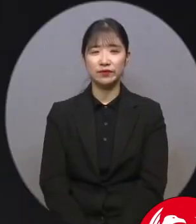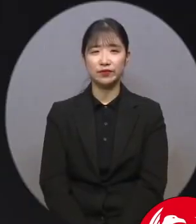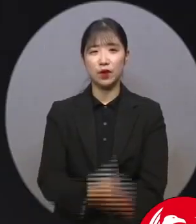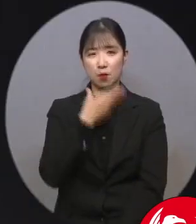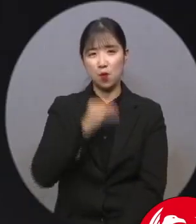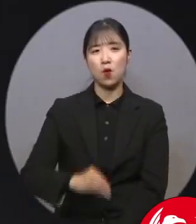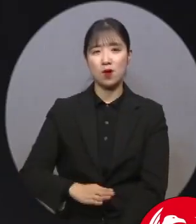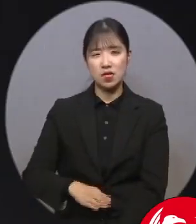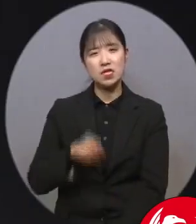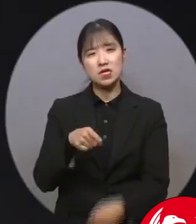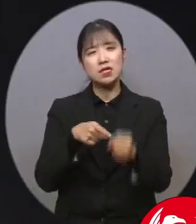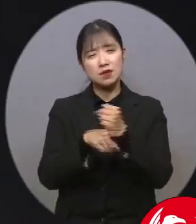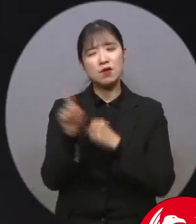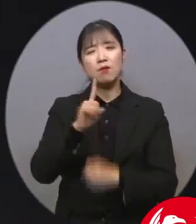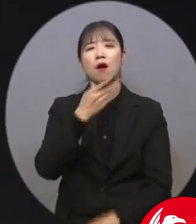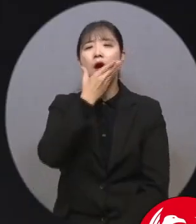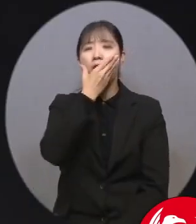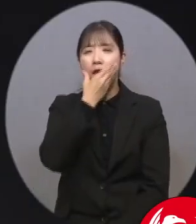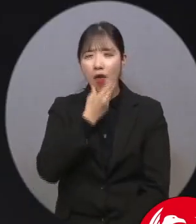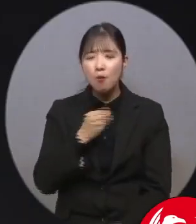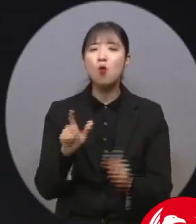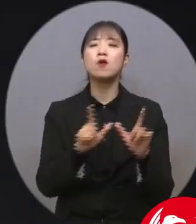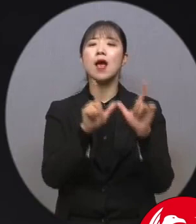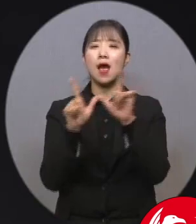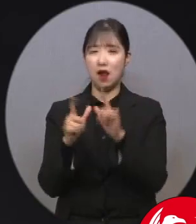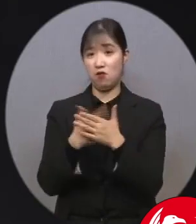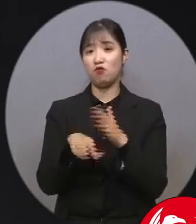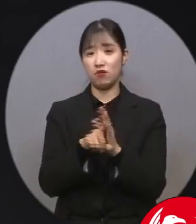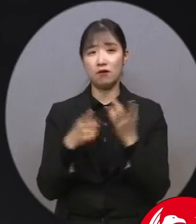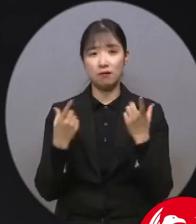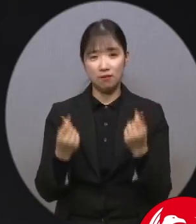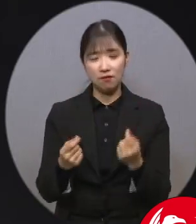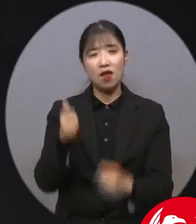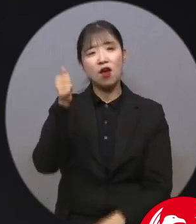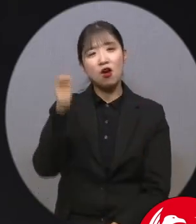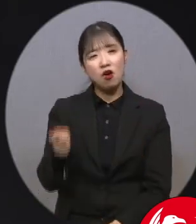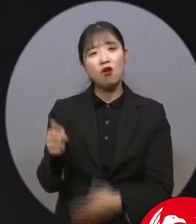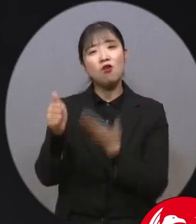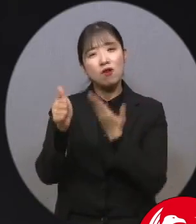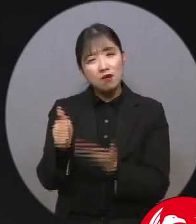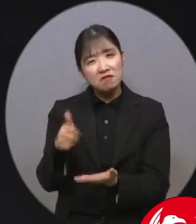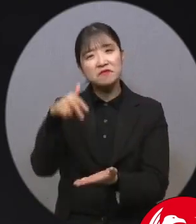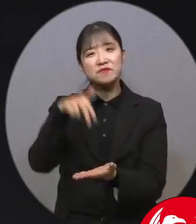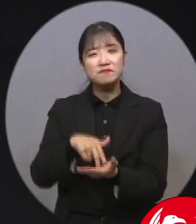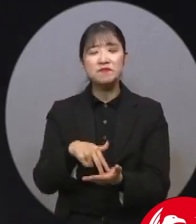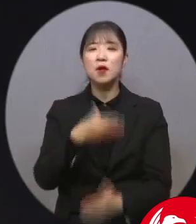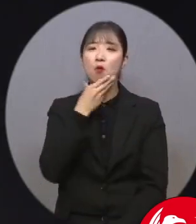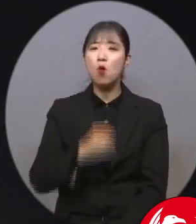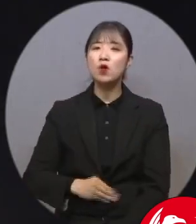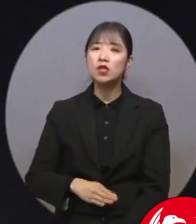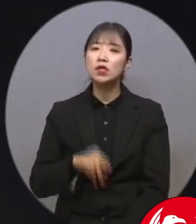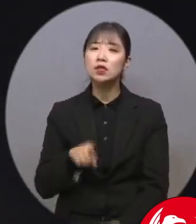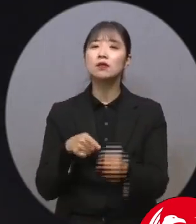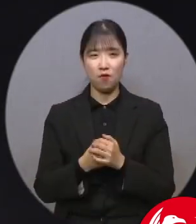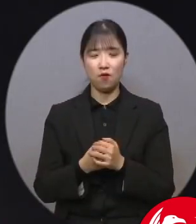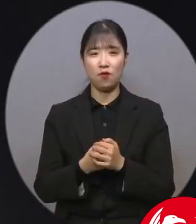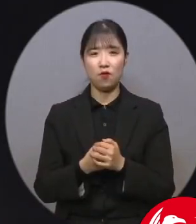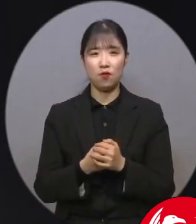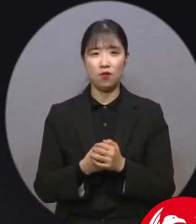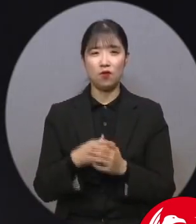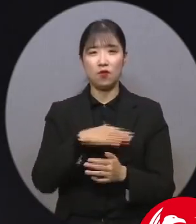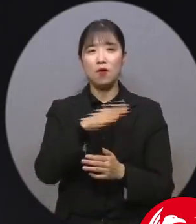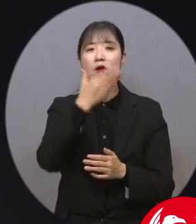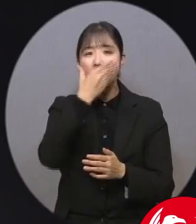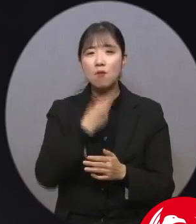이 복지의 사전적 정의는요, 행복한 삶인데요. 이 허경영의 사전 속 복지는 어떤 정의가 있을까요? 참